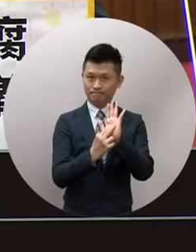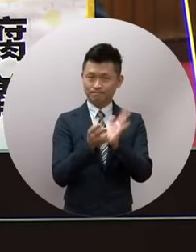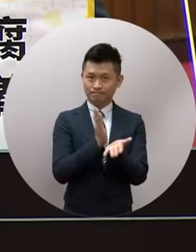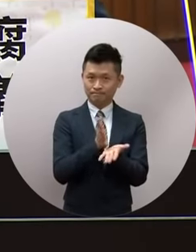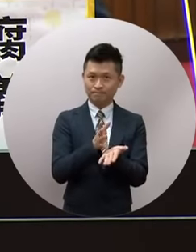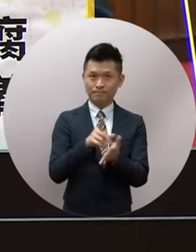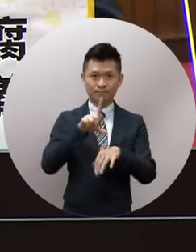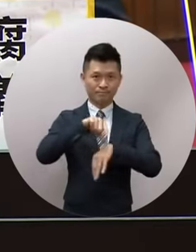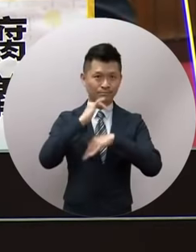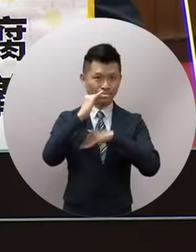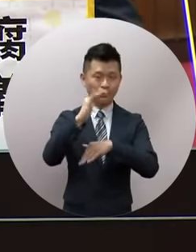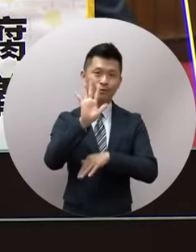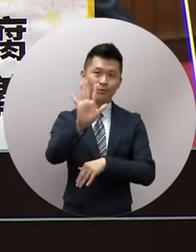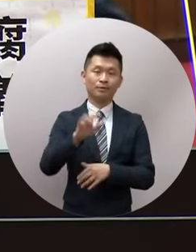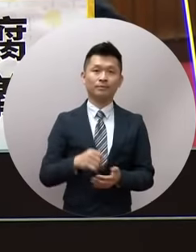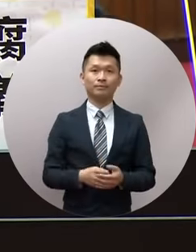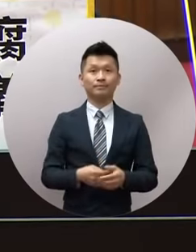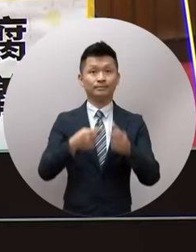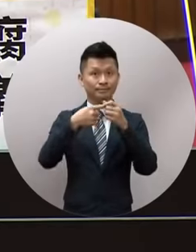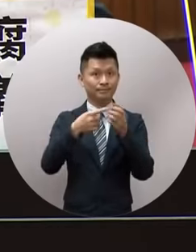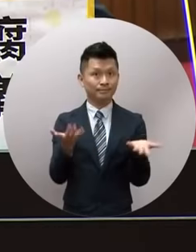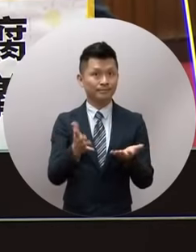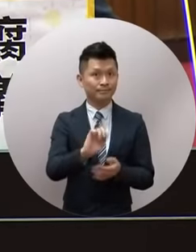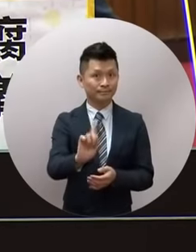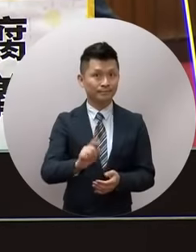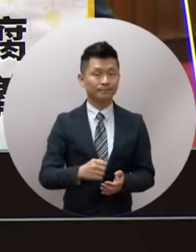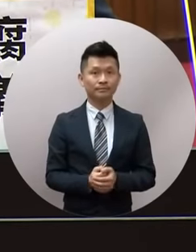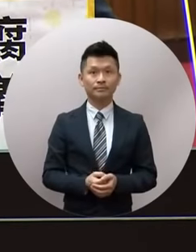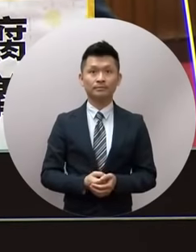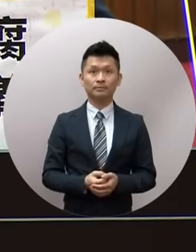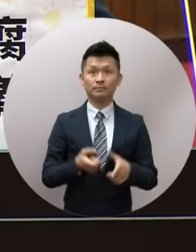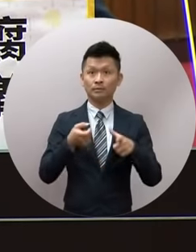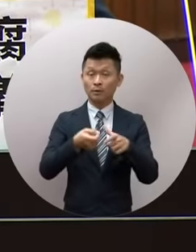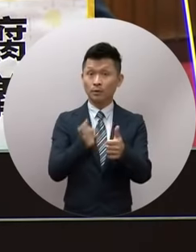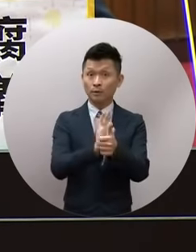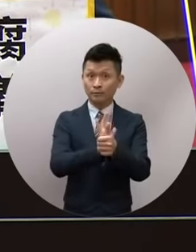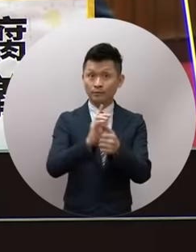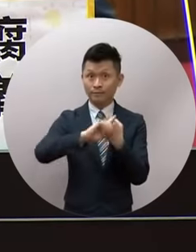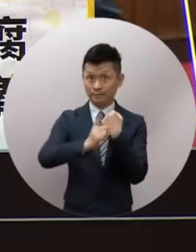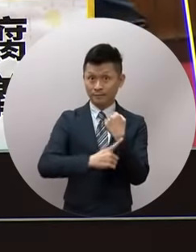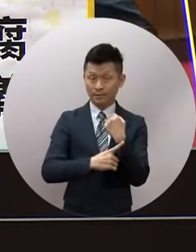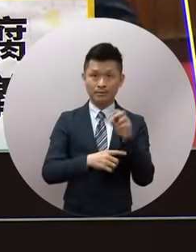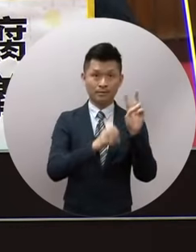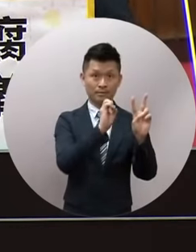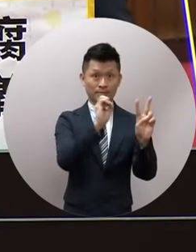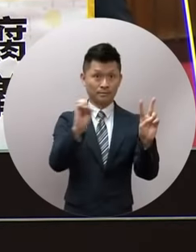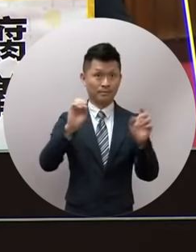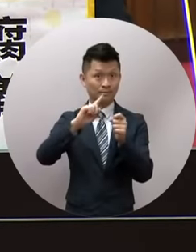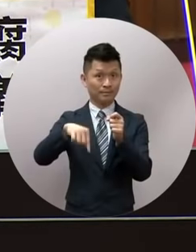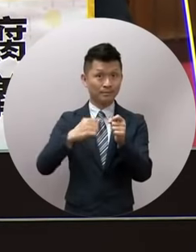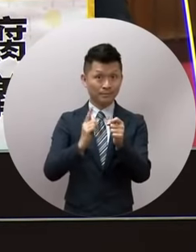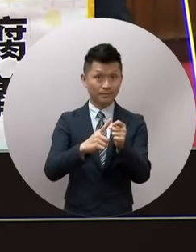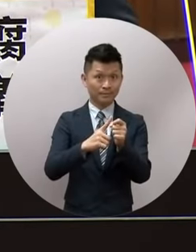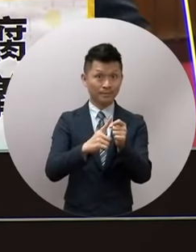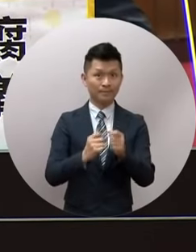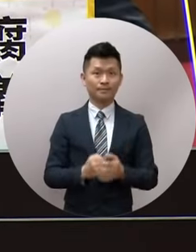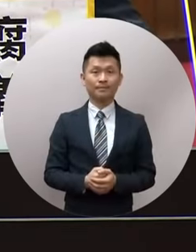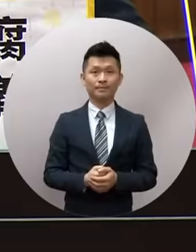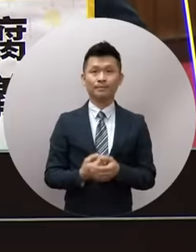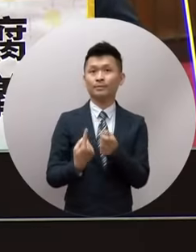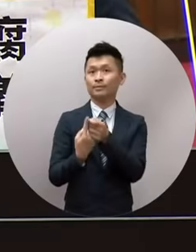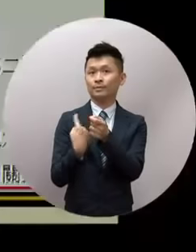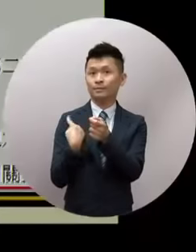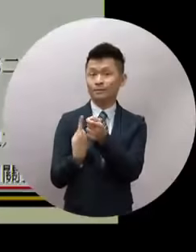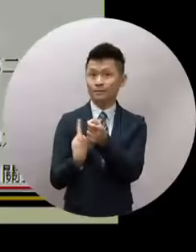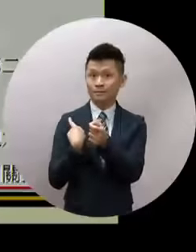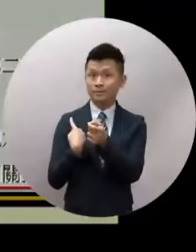间也很有限。第一件事就是说这个功夫法，这个2000年，就是说在这个去年的